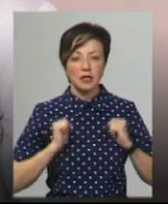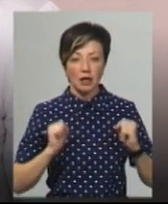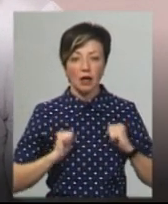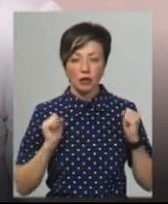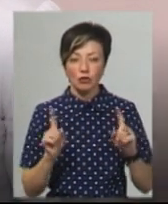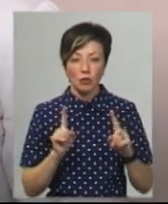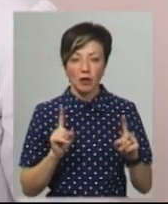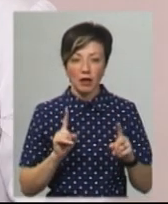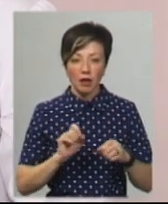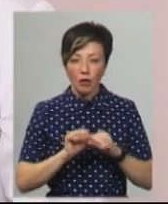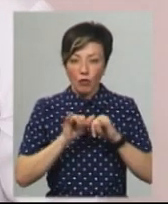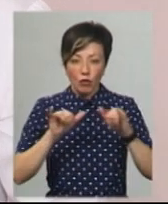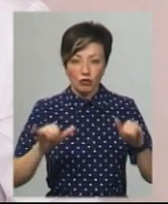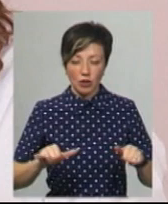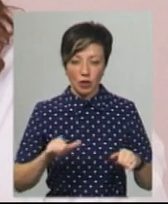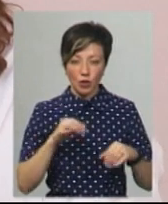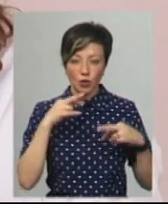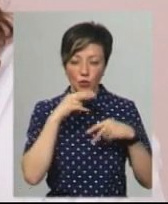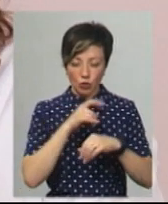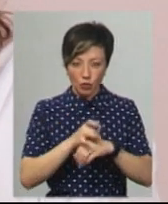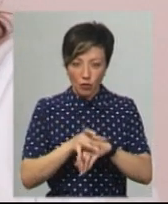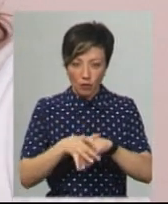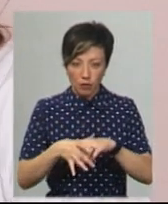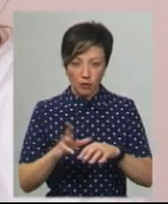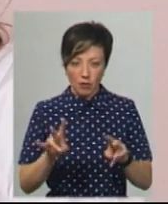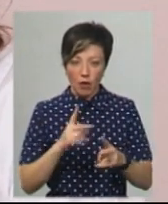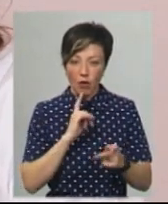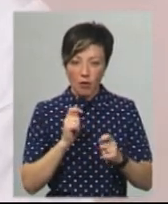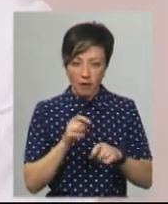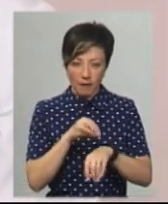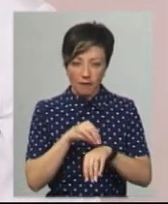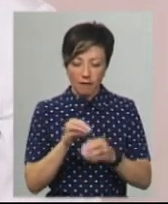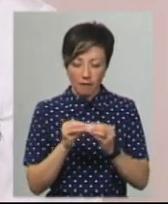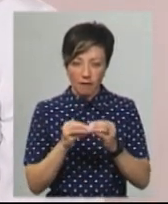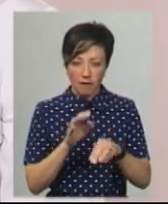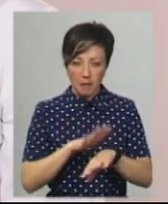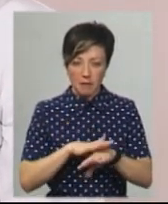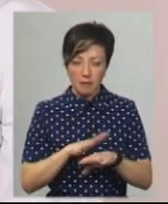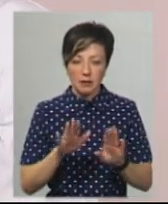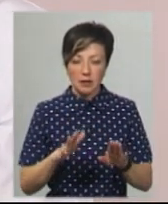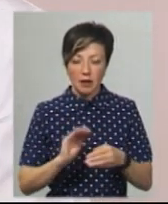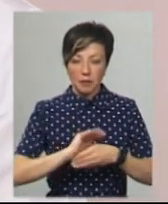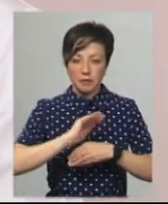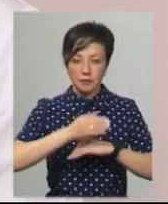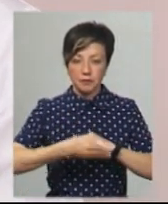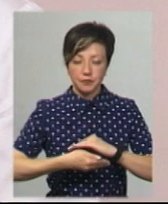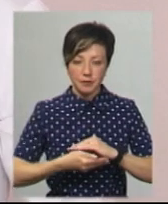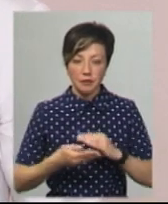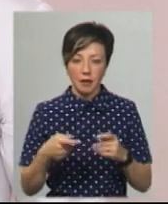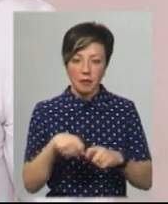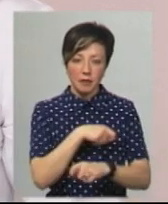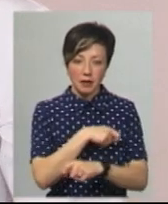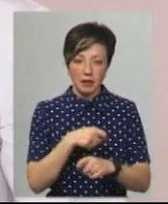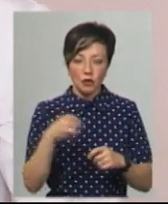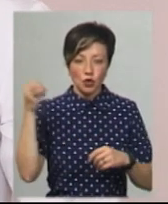не поширити ту отруту за місце, де вона є. Обов'язково потрібно прикрити цю ділянку, так як